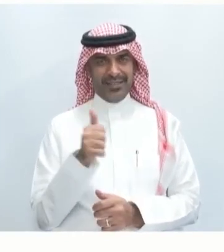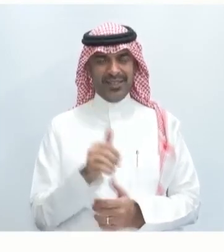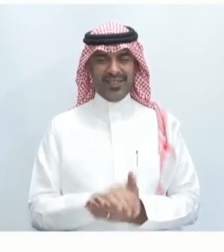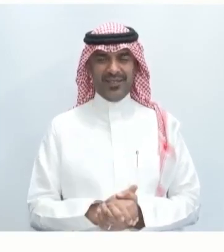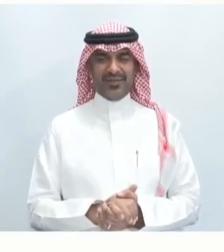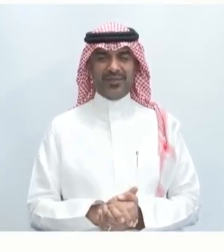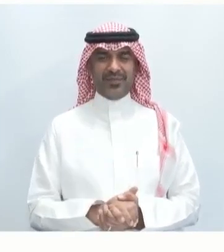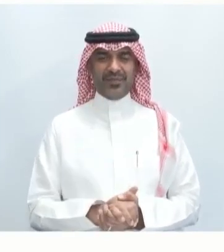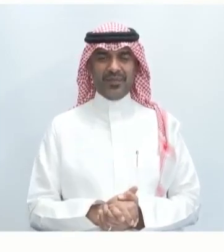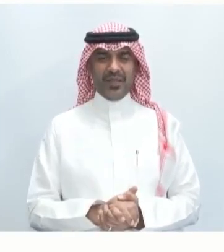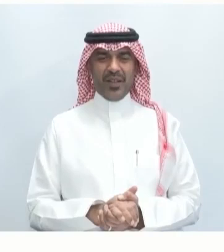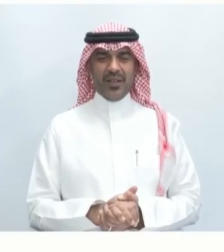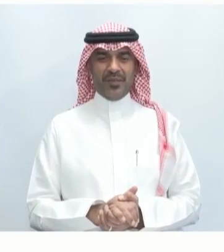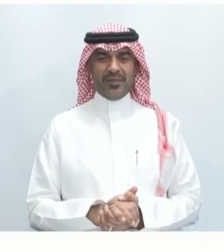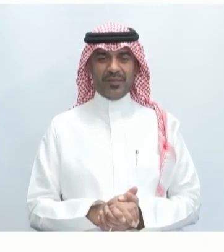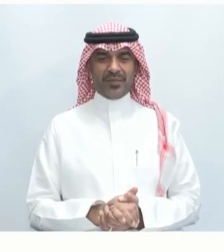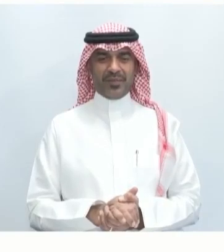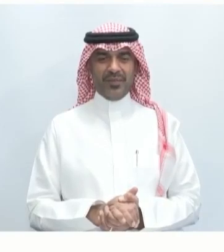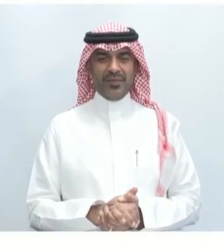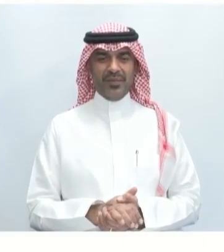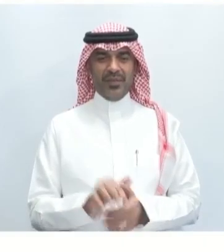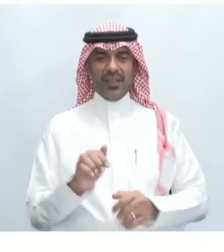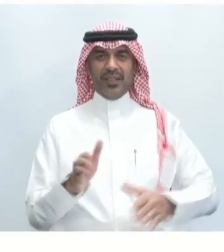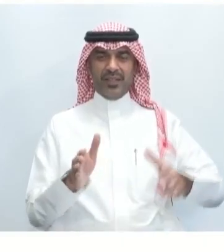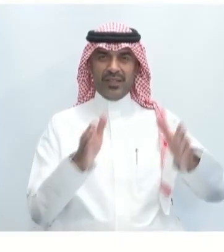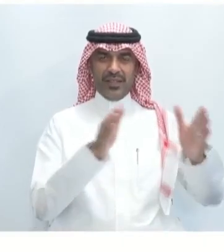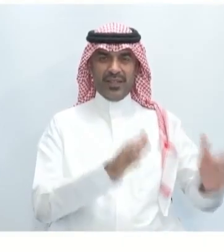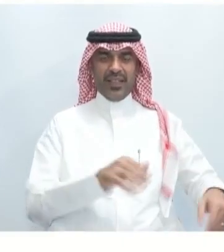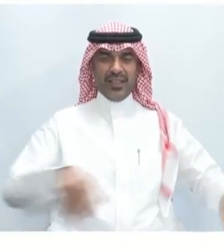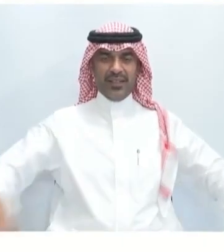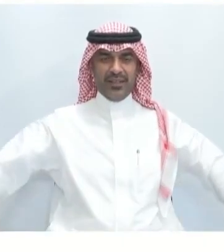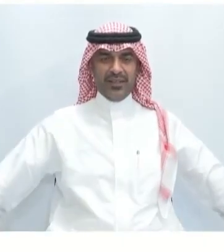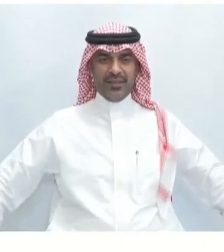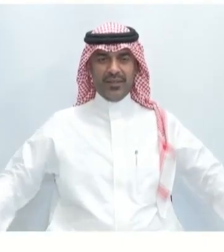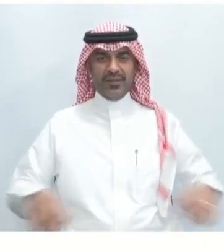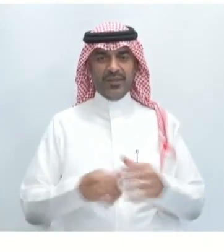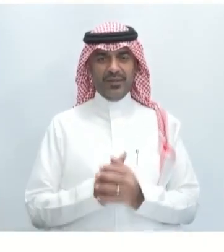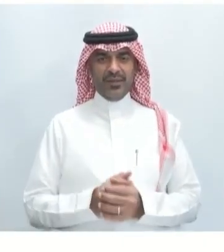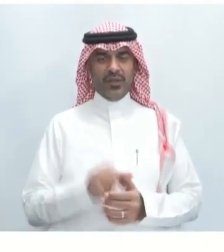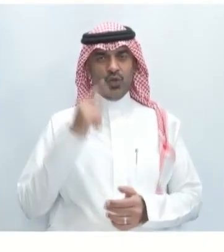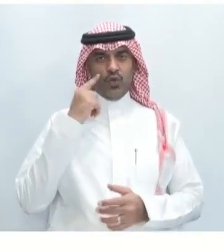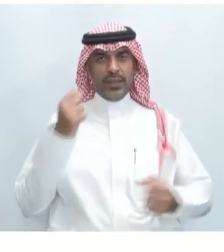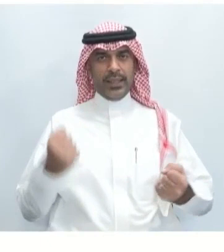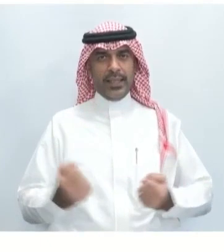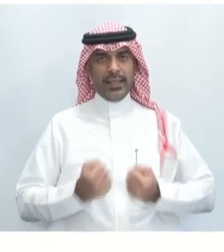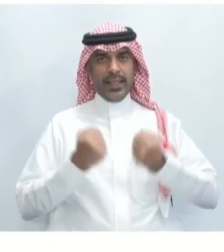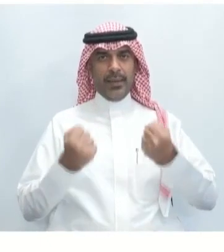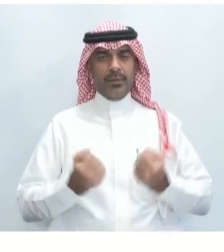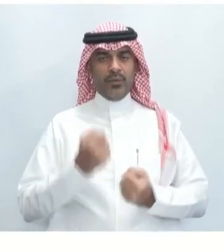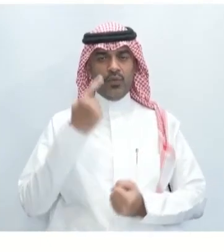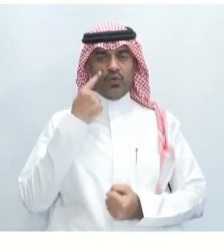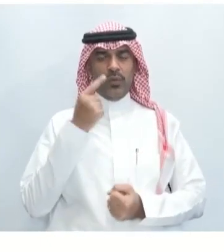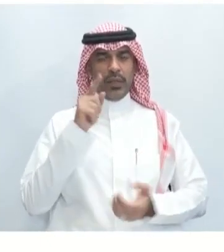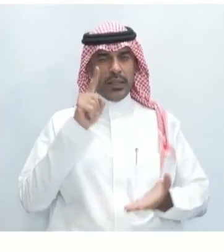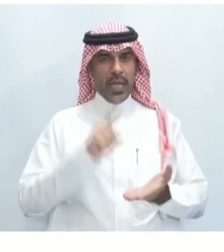الله فيكم اذا ننتقل واياكم ابنائي وبناتي من هذا الاستعداد الى التدريبات ولدينا فقره